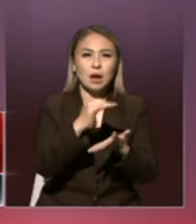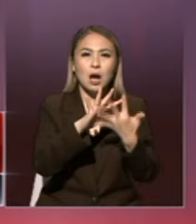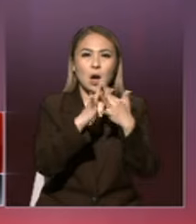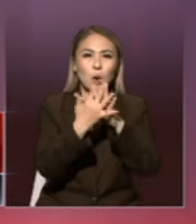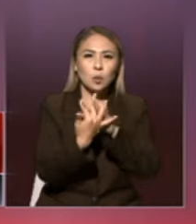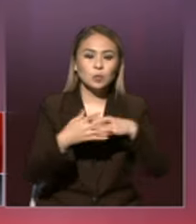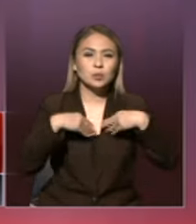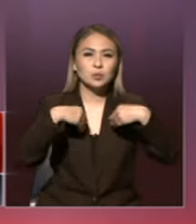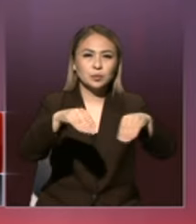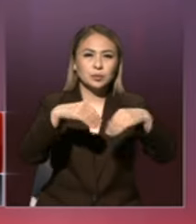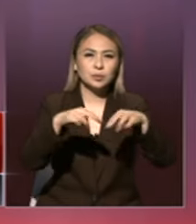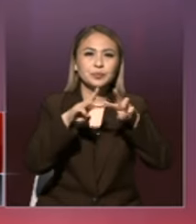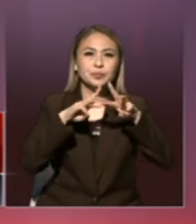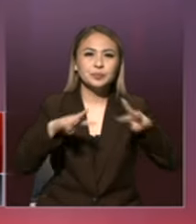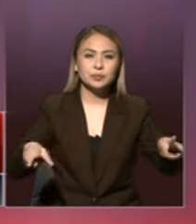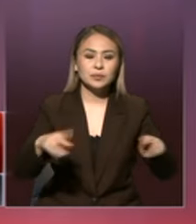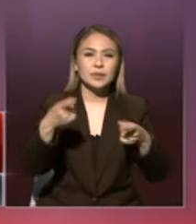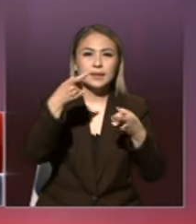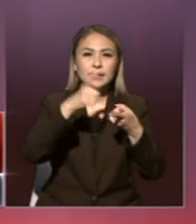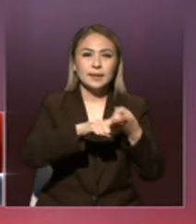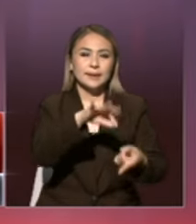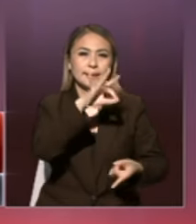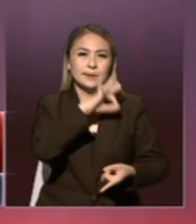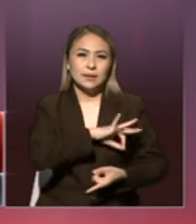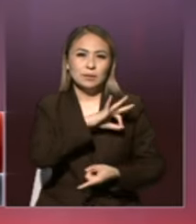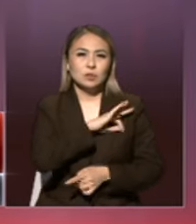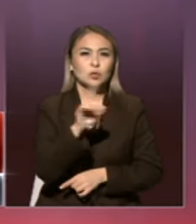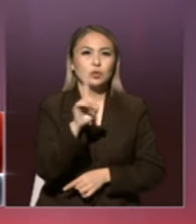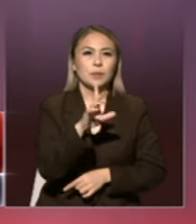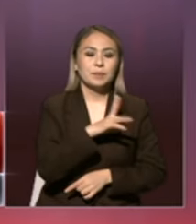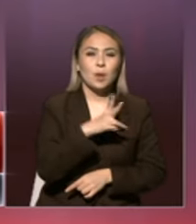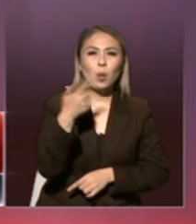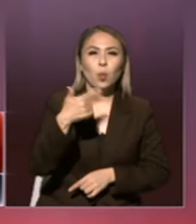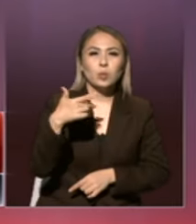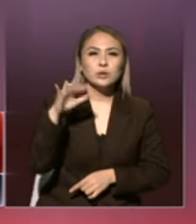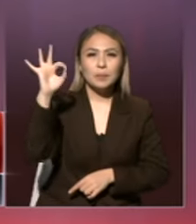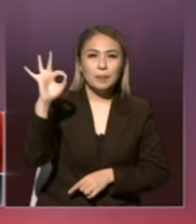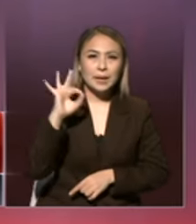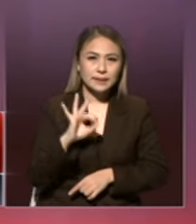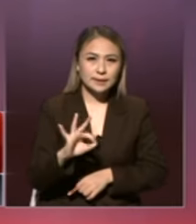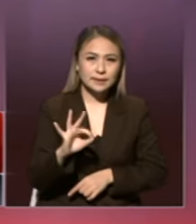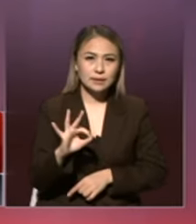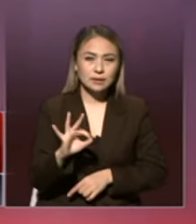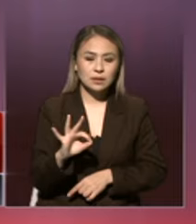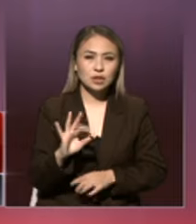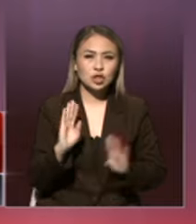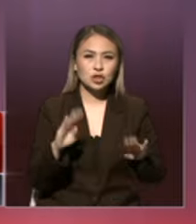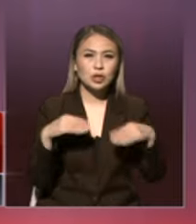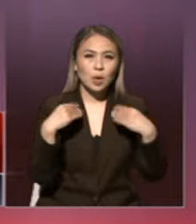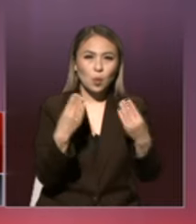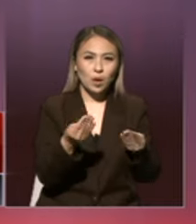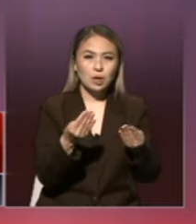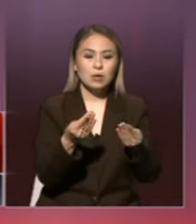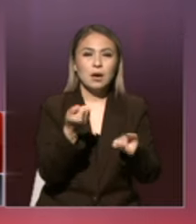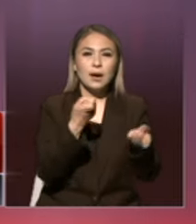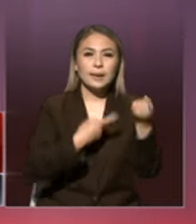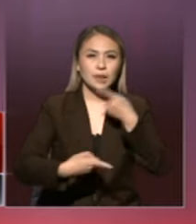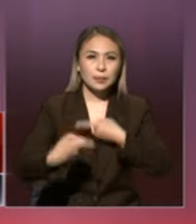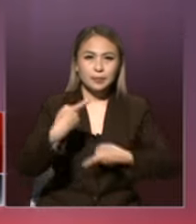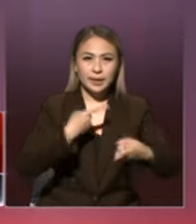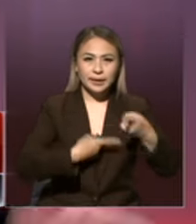шаруашылық министрлігі шаруаларға тиімді болсын деп 30%-ын шаруаға жаңағы қайтарып